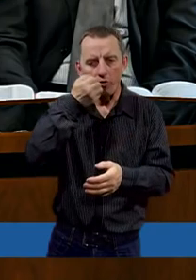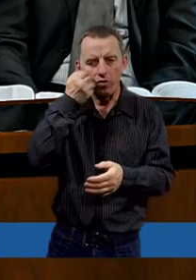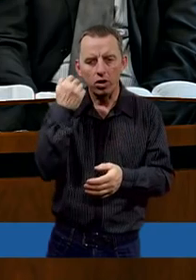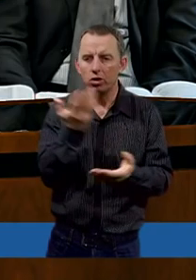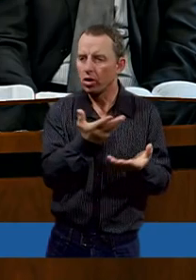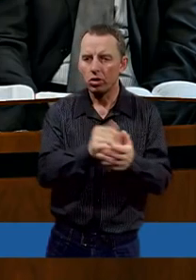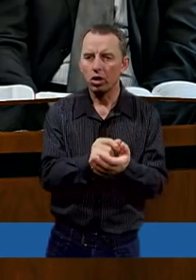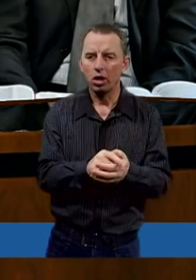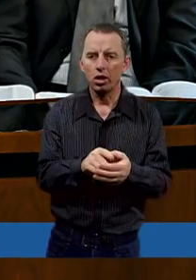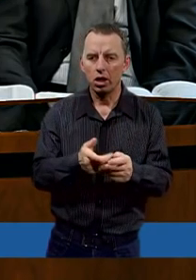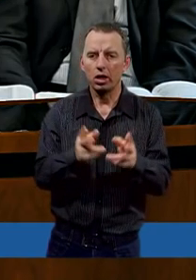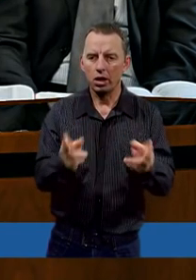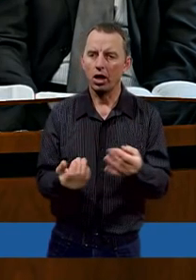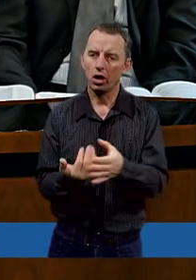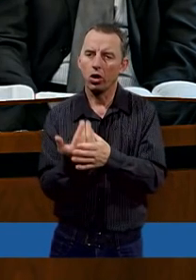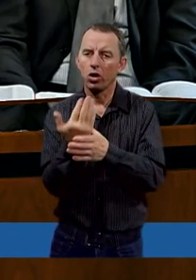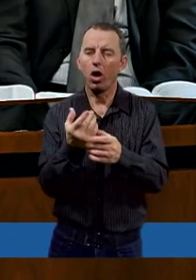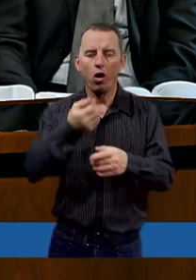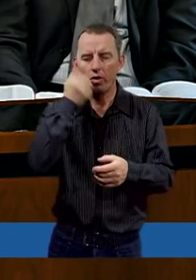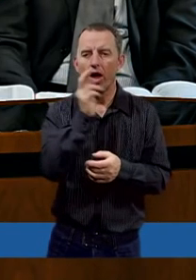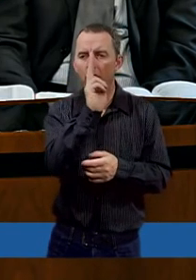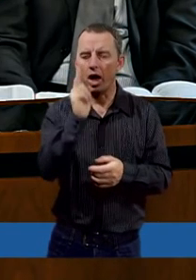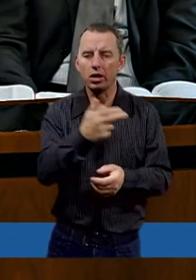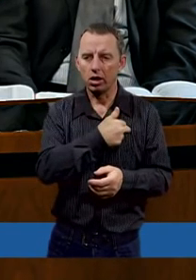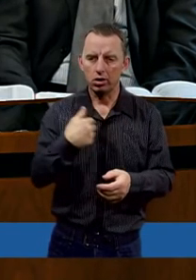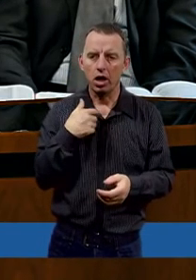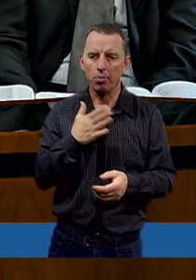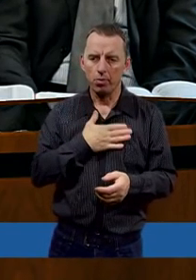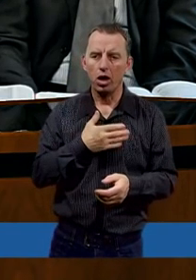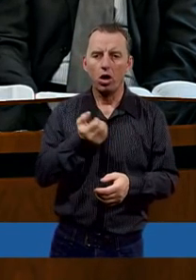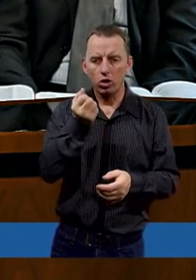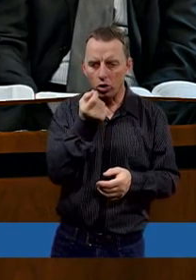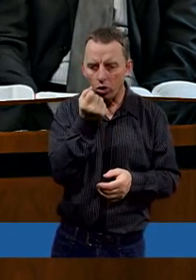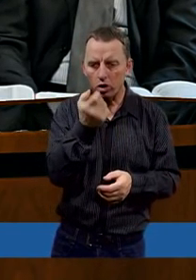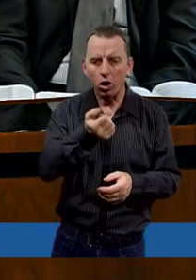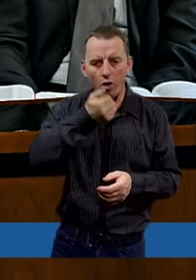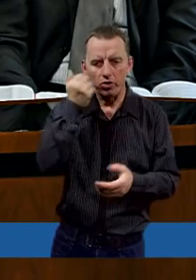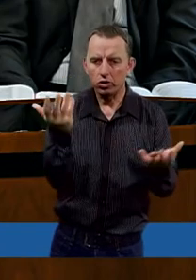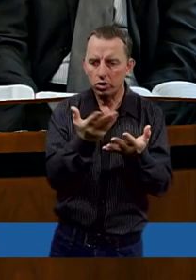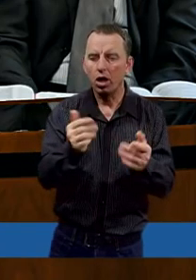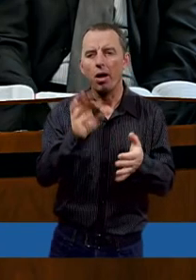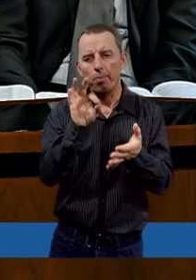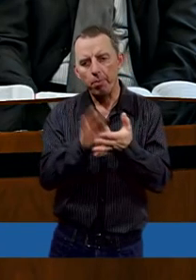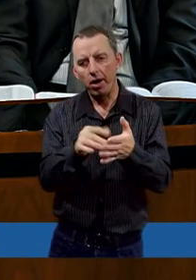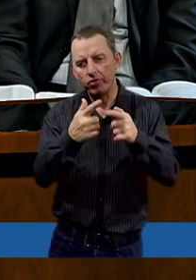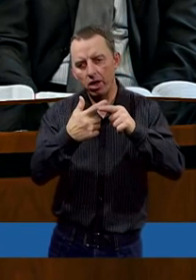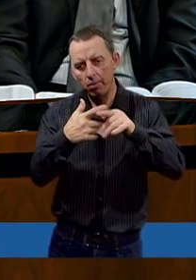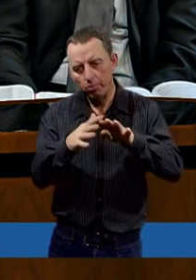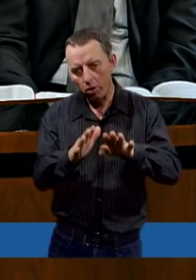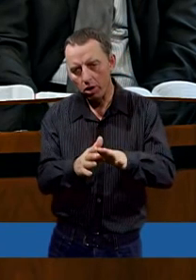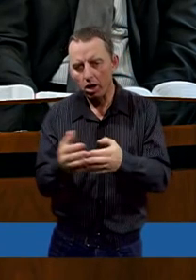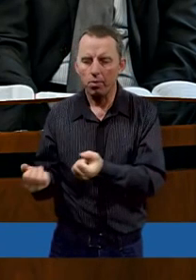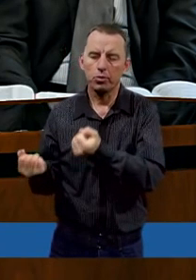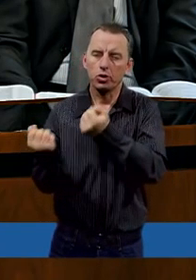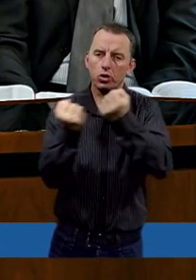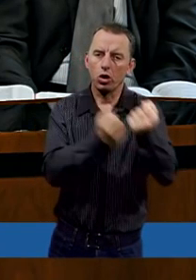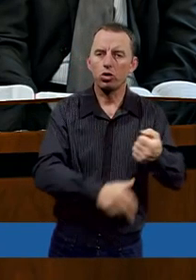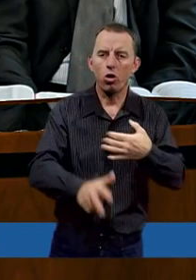przynosi pewne konkretne owoce. Jeżeli każdy z nas ma tych troszeczkę owoców złych, to one gdzieś w pewnym momencie przynoszą